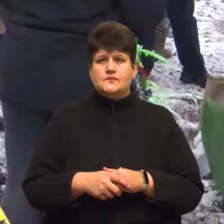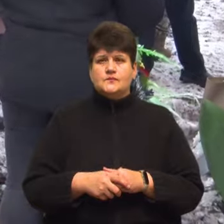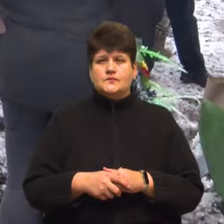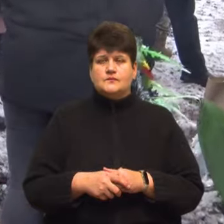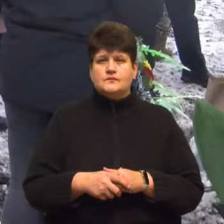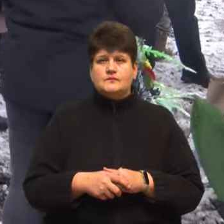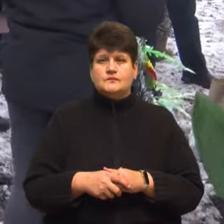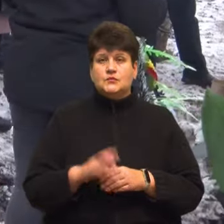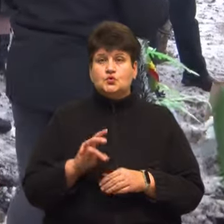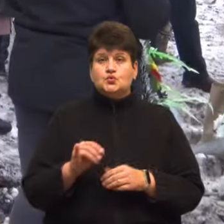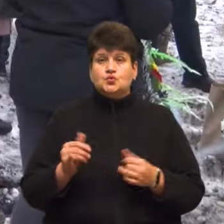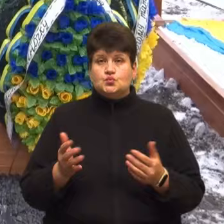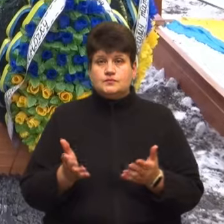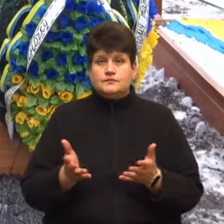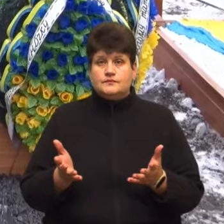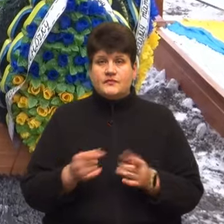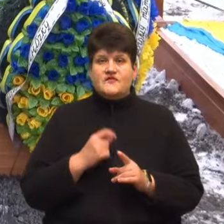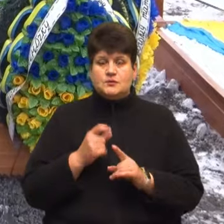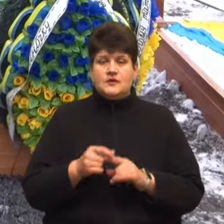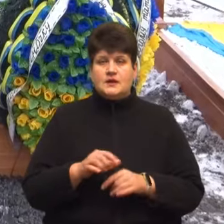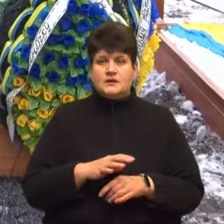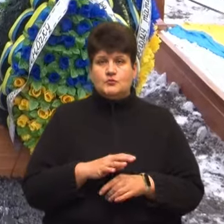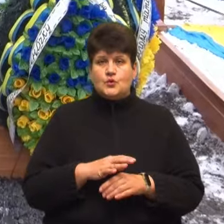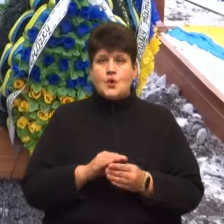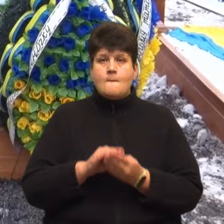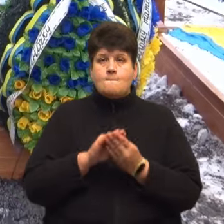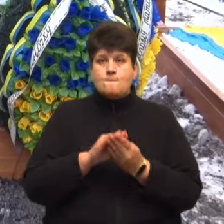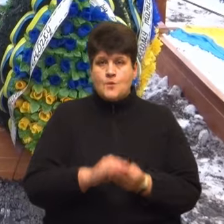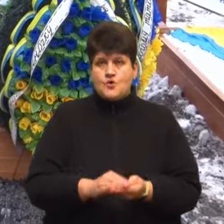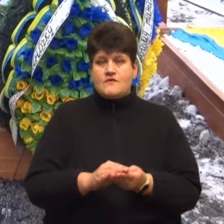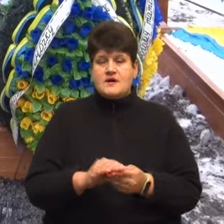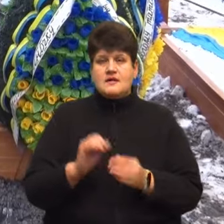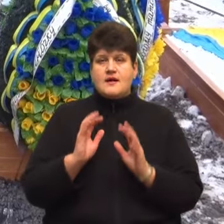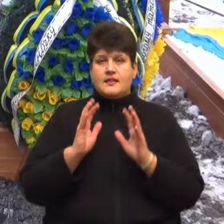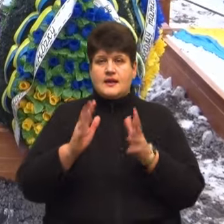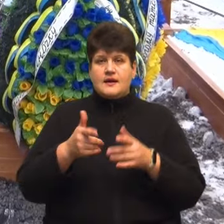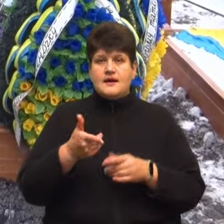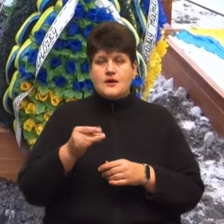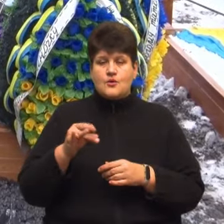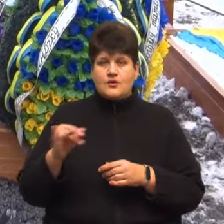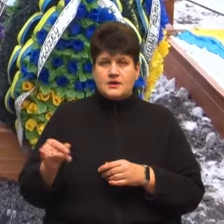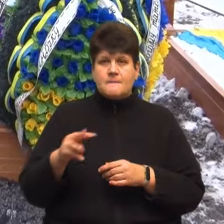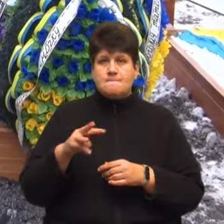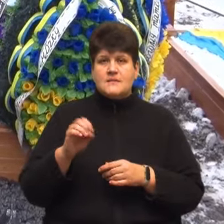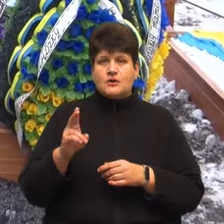приходив відповідальний був поховали Віктора Богдана на алеї героїв миколинецького